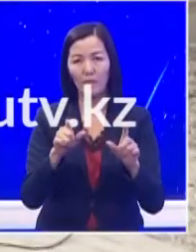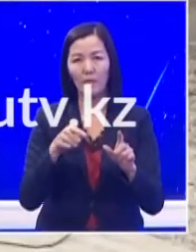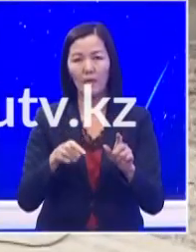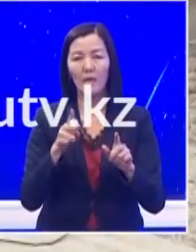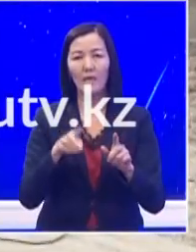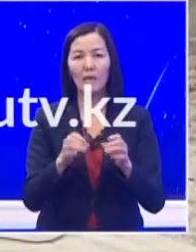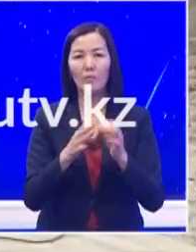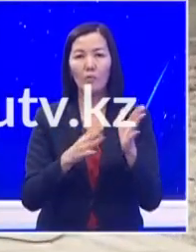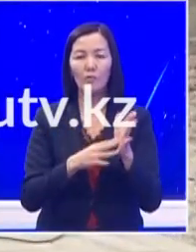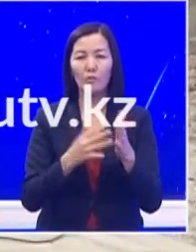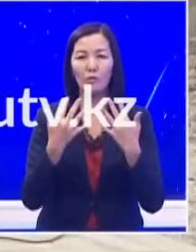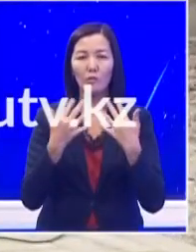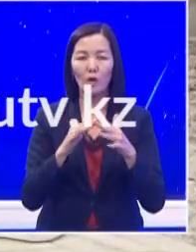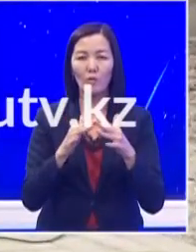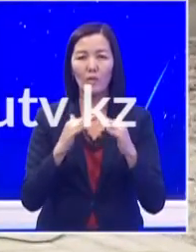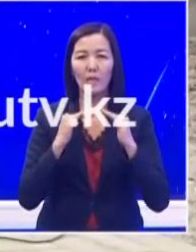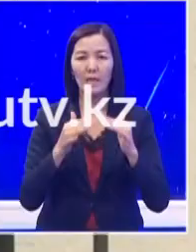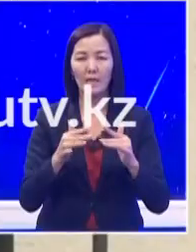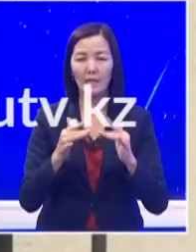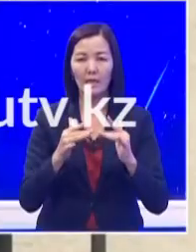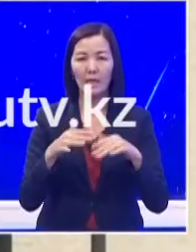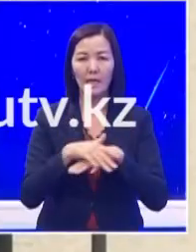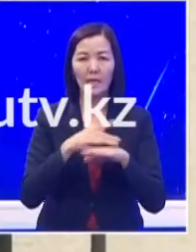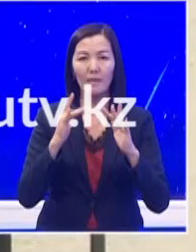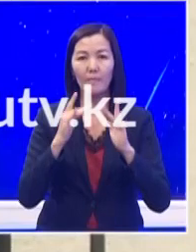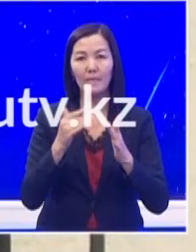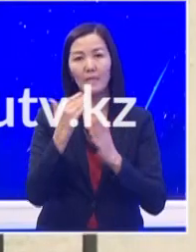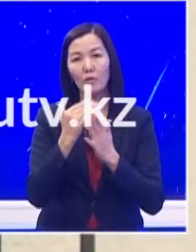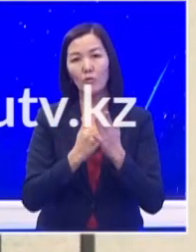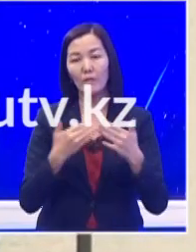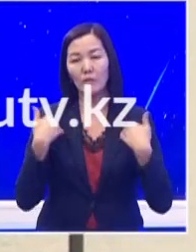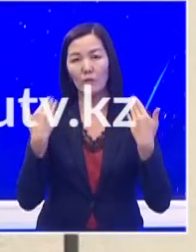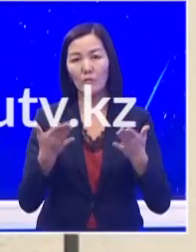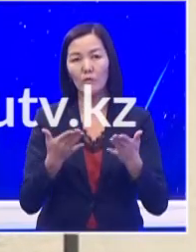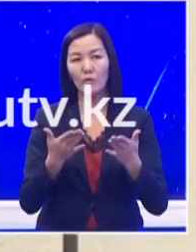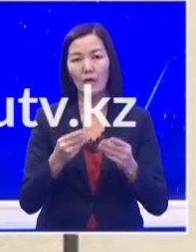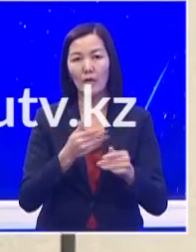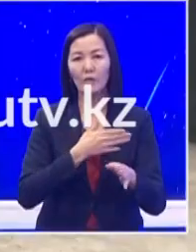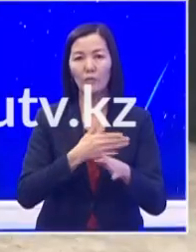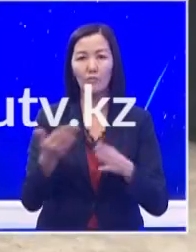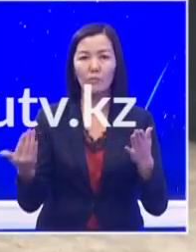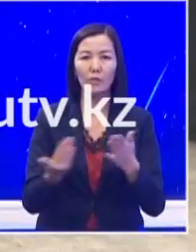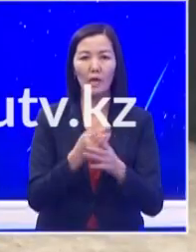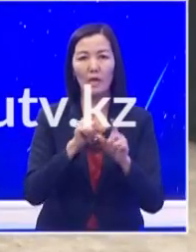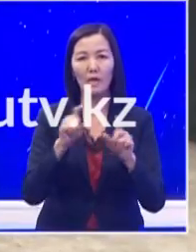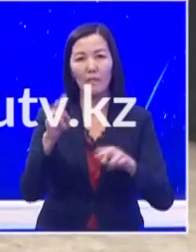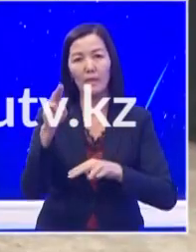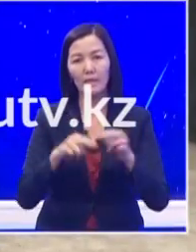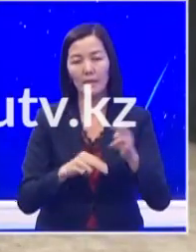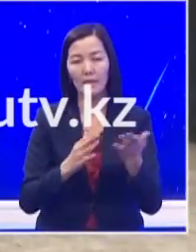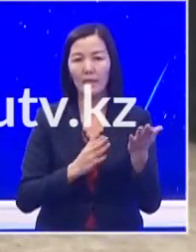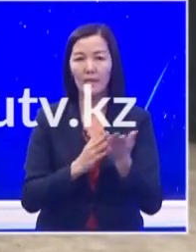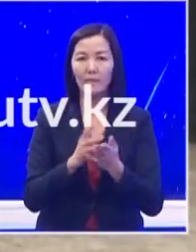жылы ауыл ел бесігі жобасына ұсынылған. Қаржы мақұлданып, мемлекеттік жоба аясында ауылға жаңа ғимарат салынды. Мұнда қызметкерлер